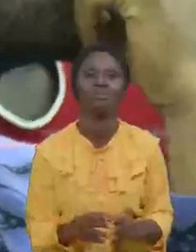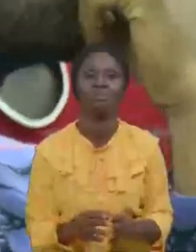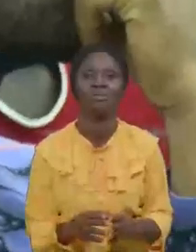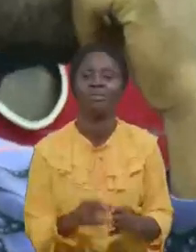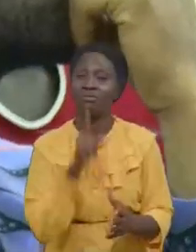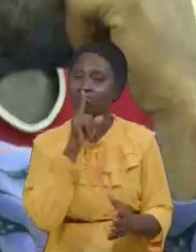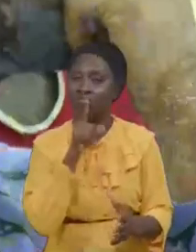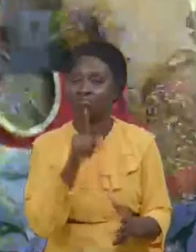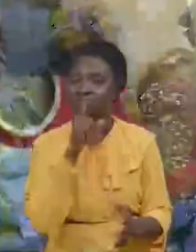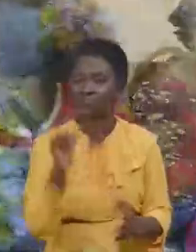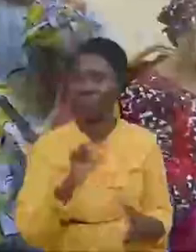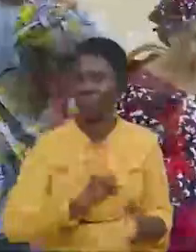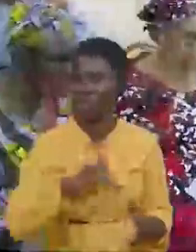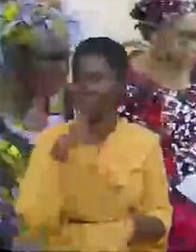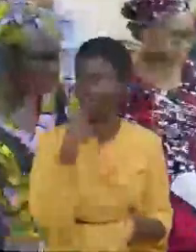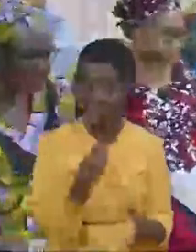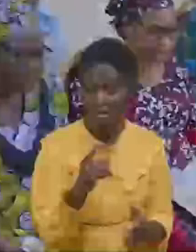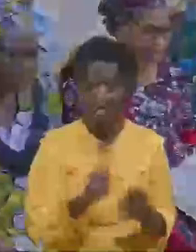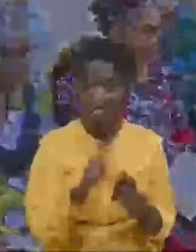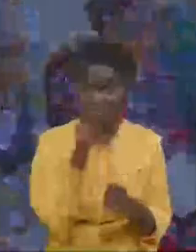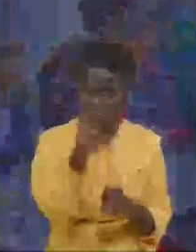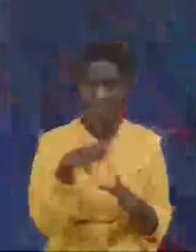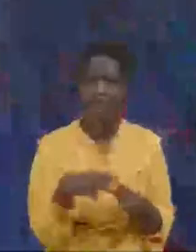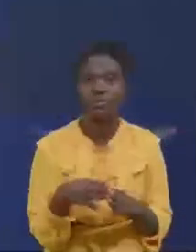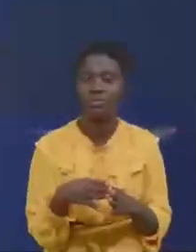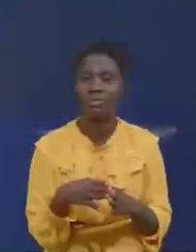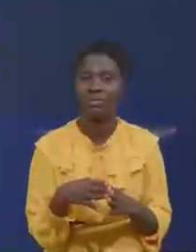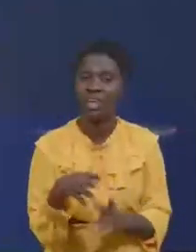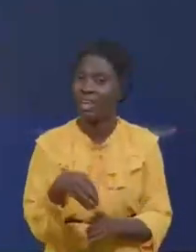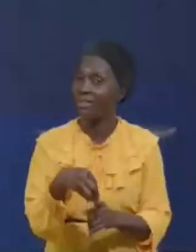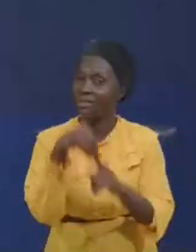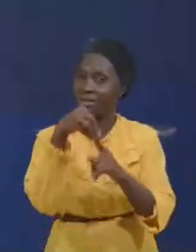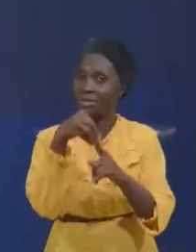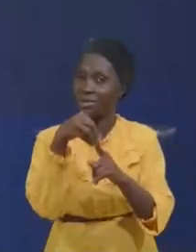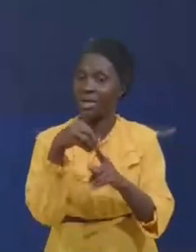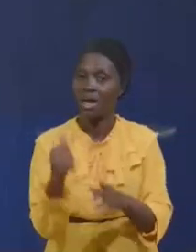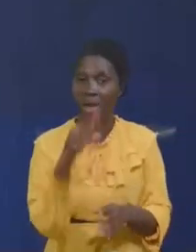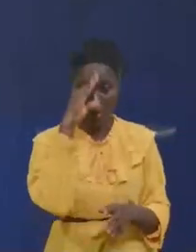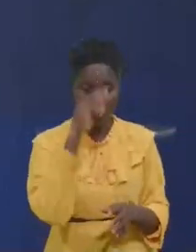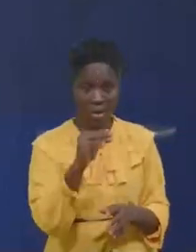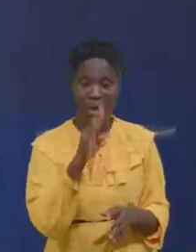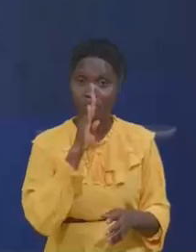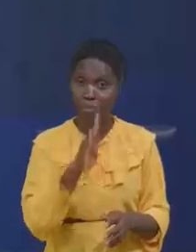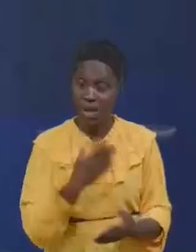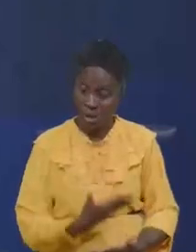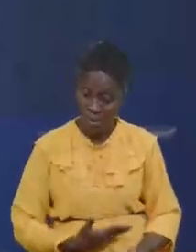En vérité, je te le dis, si un homme ne naît